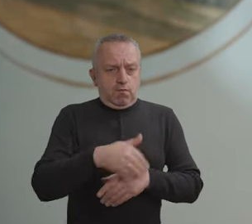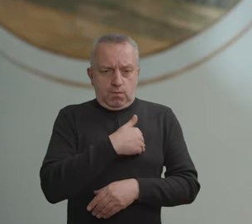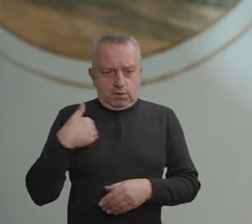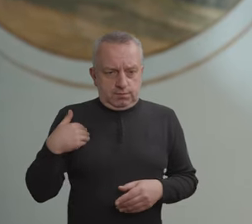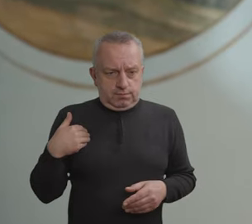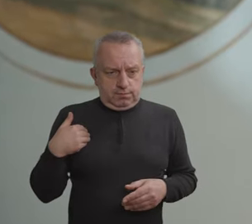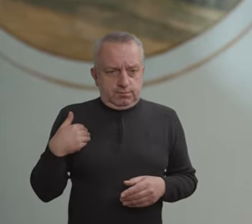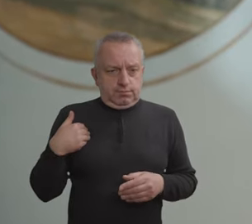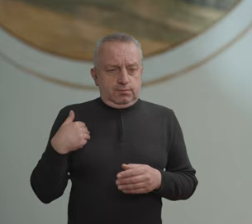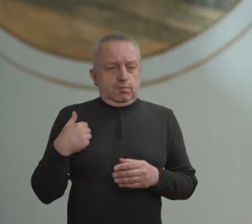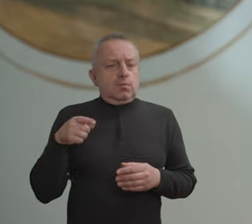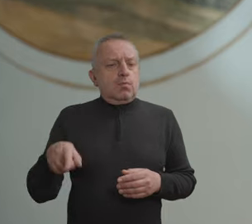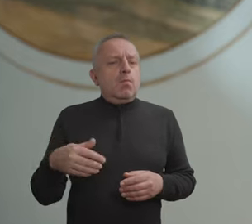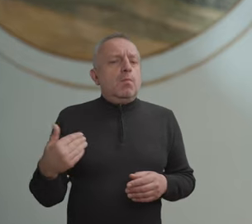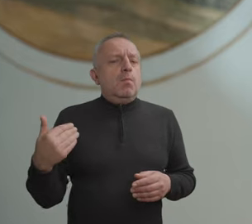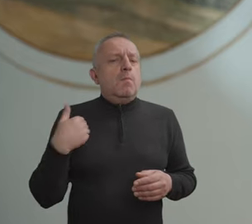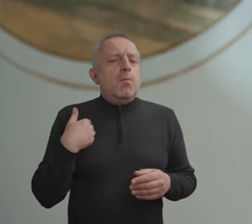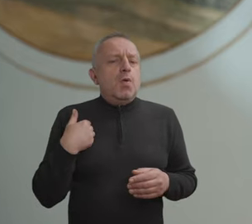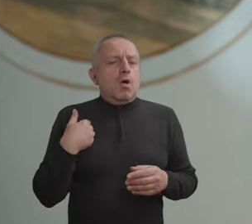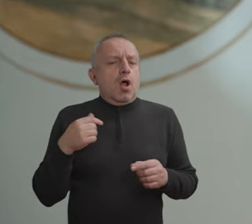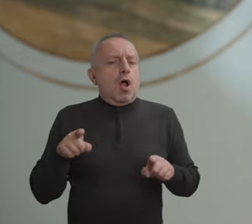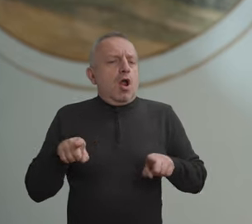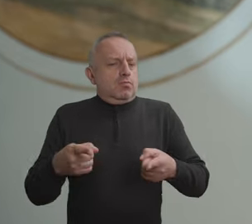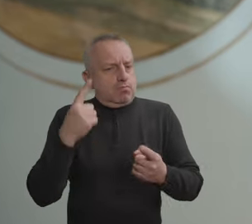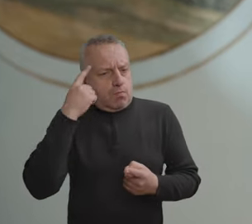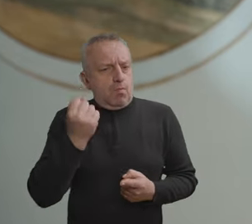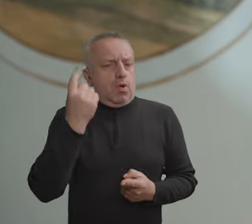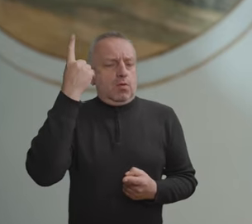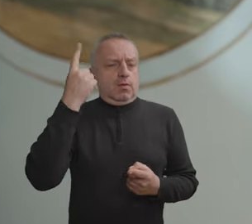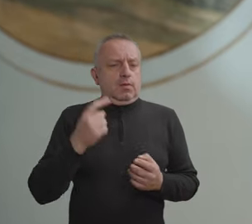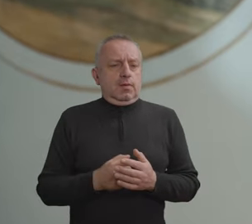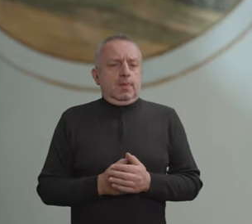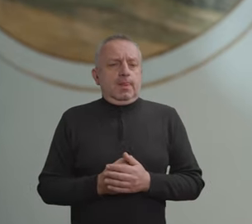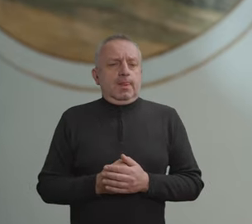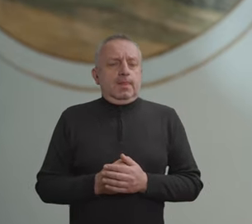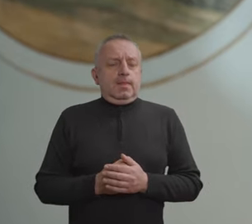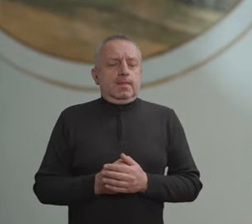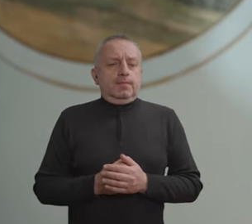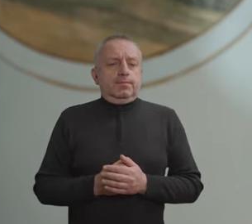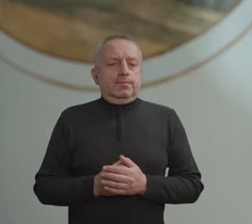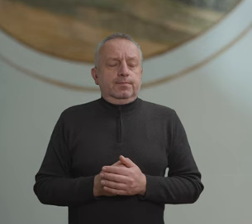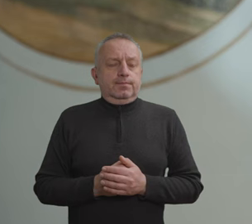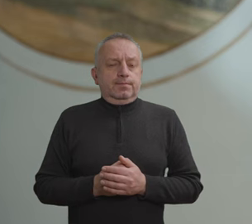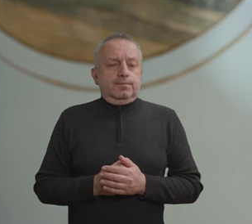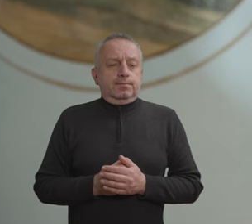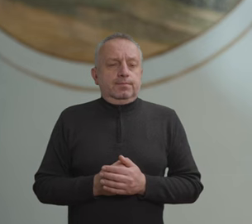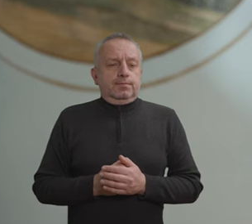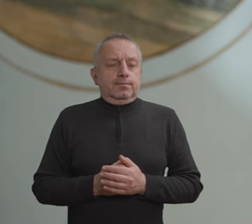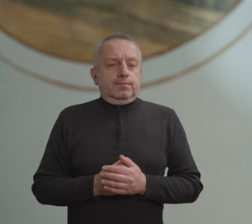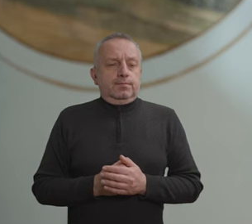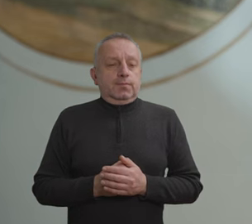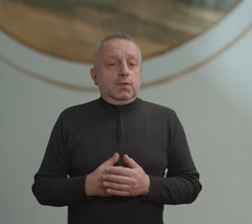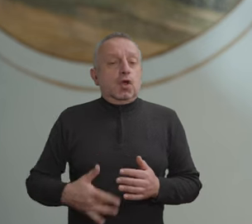cukrownictwie. Można powiedzieć, że był kontynuatorem pomysłów pierwszego ordynata łańcuckiego Alfreda